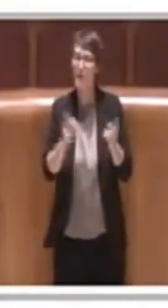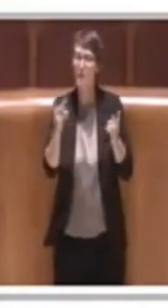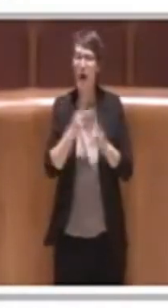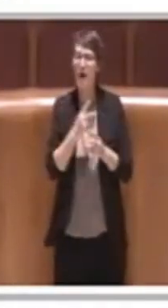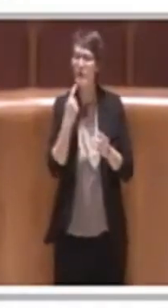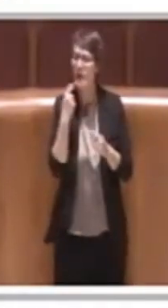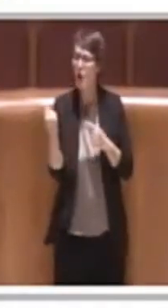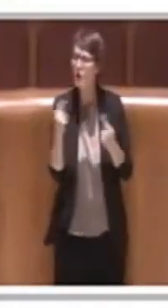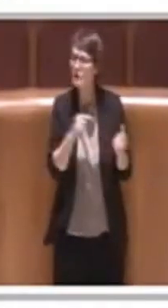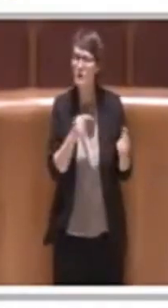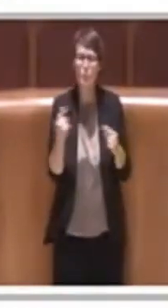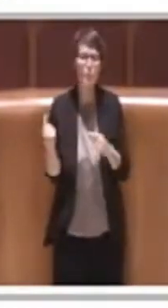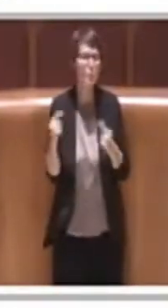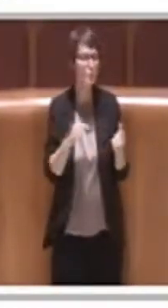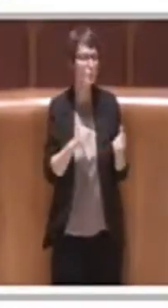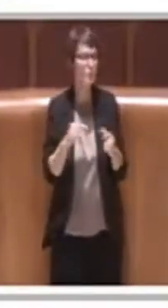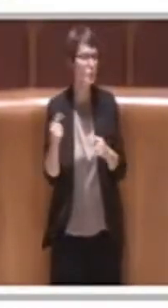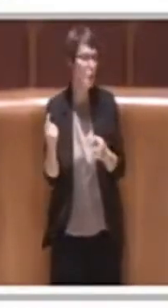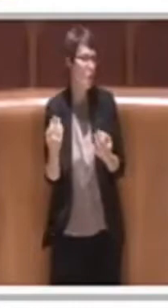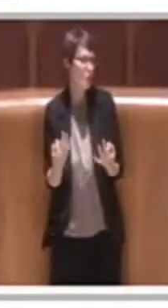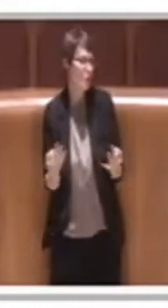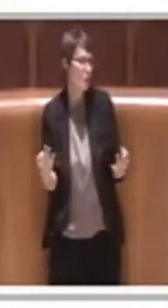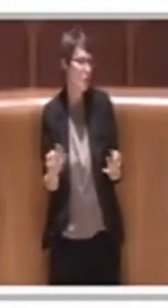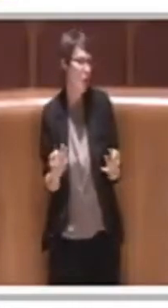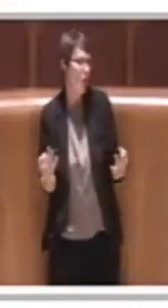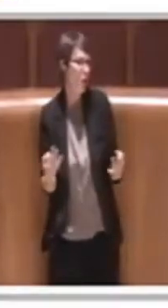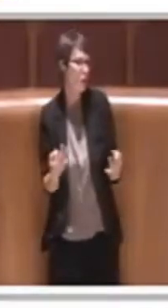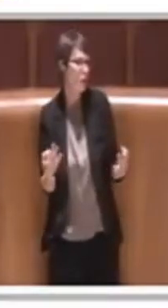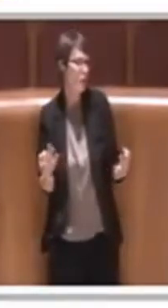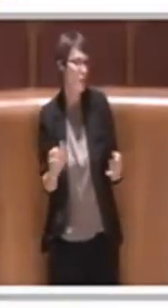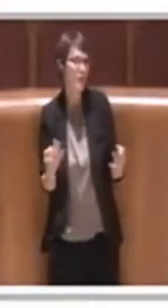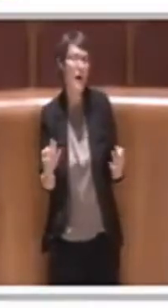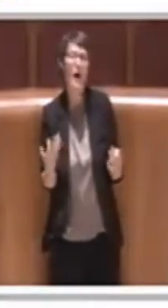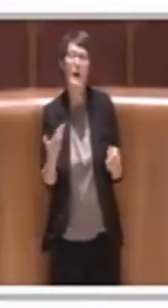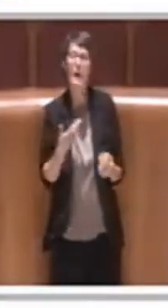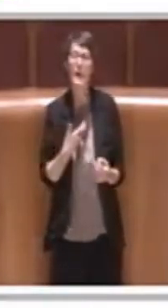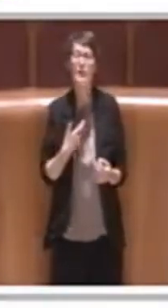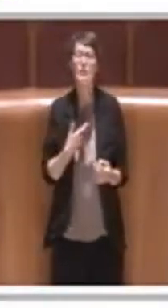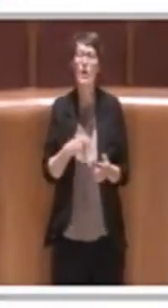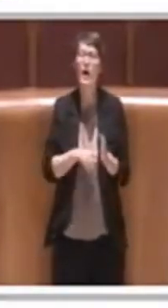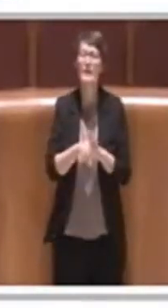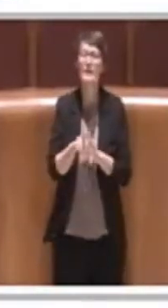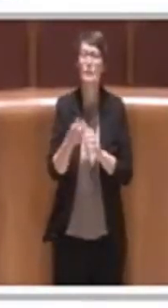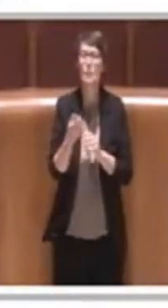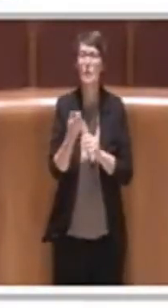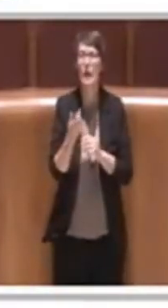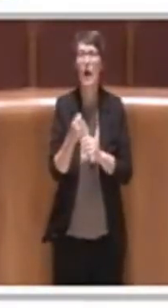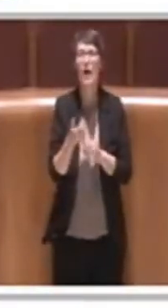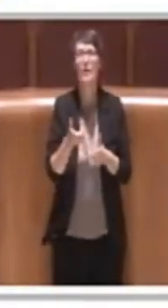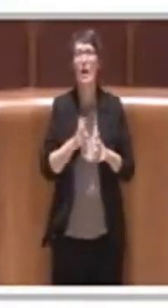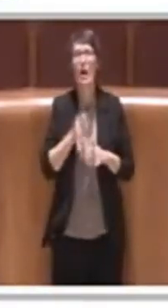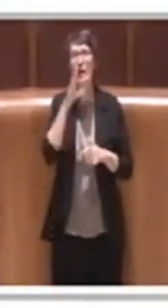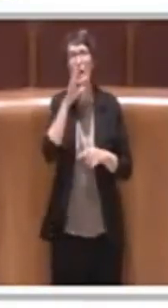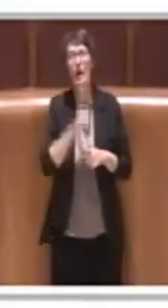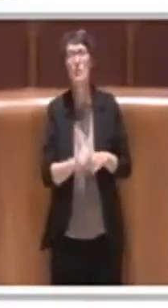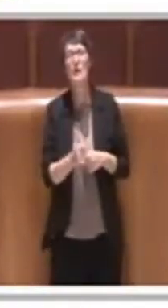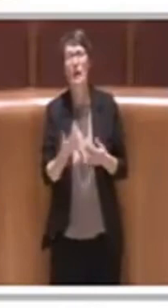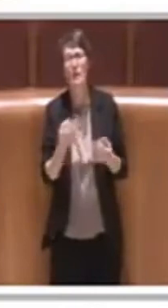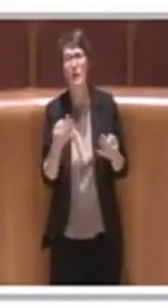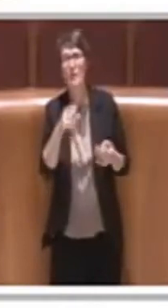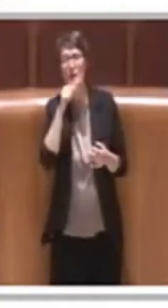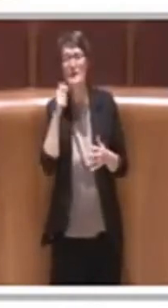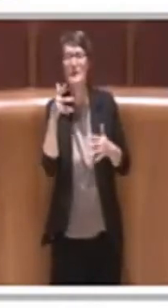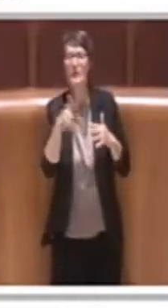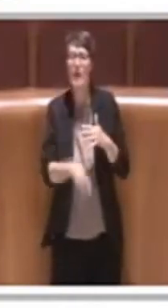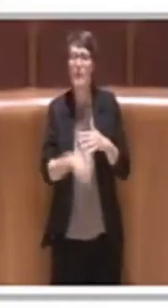giusto che sia, si è arrivati ad una conclusione che forse è bene fare degli approfondimenti che poi vanno nella direzione di quello che sostanzialmente